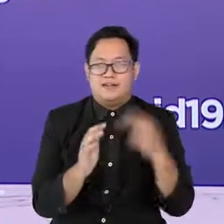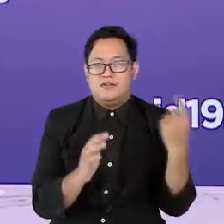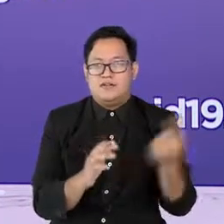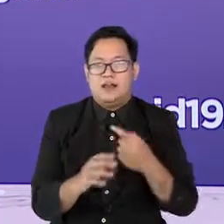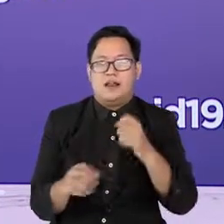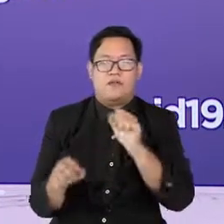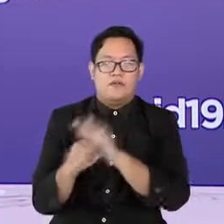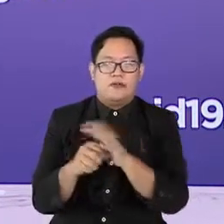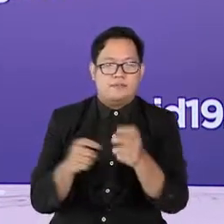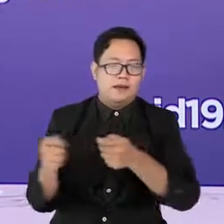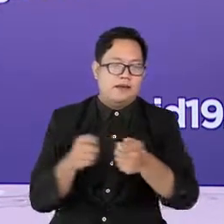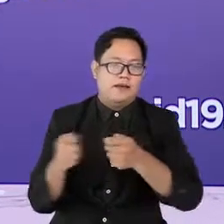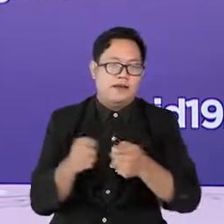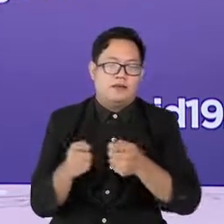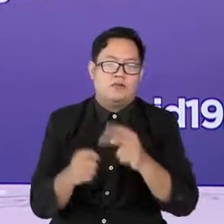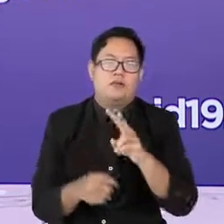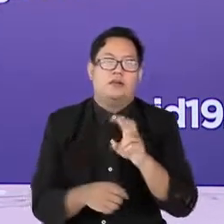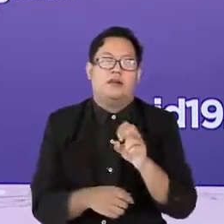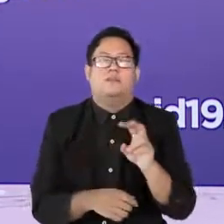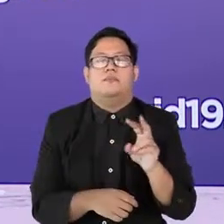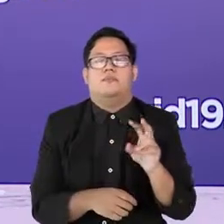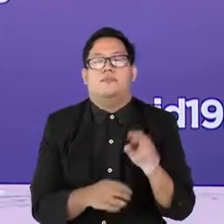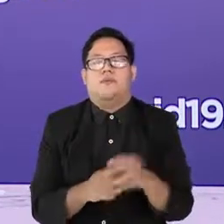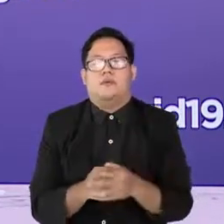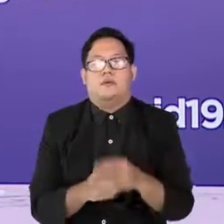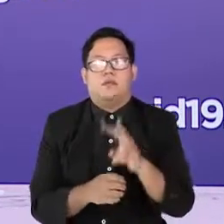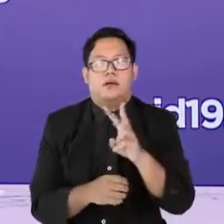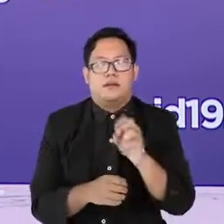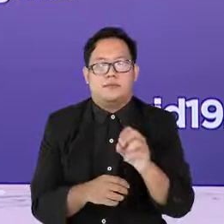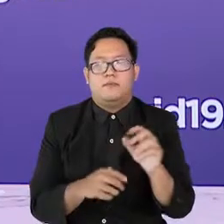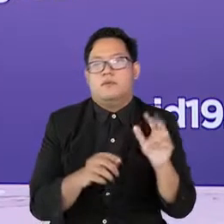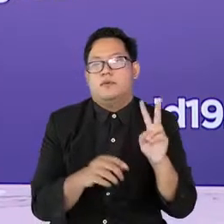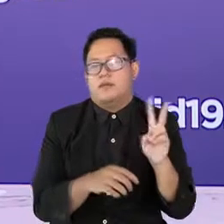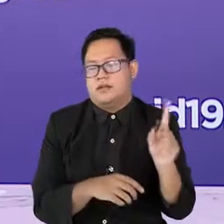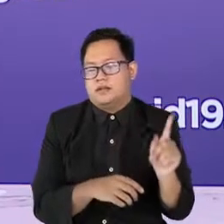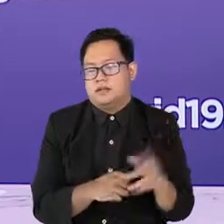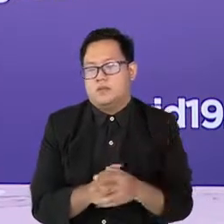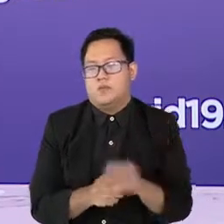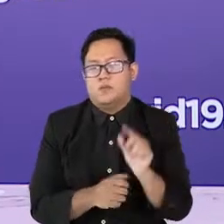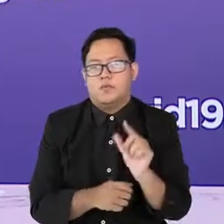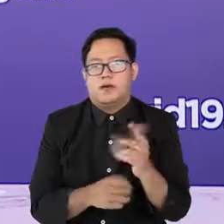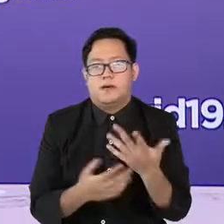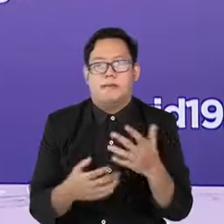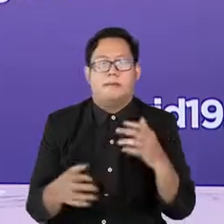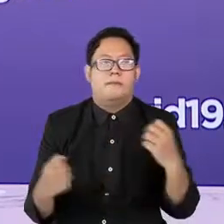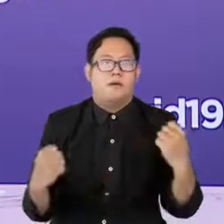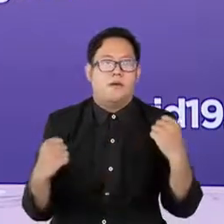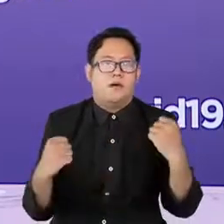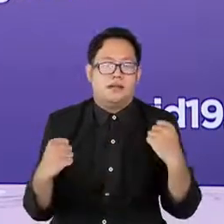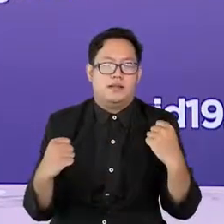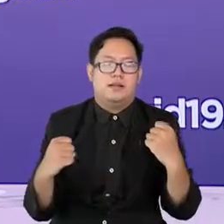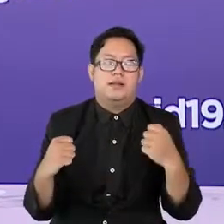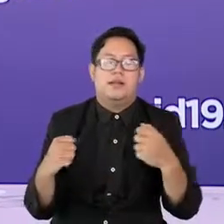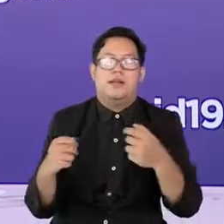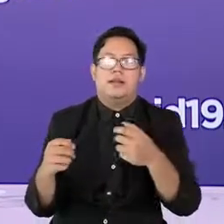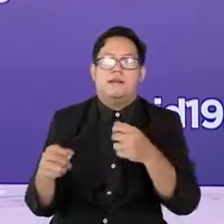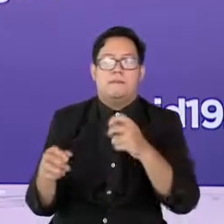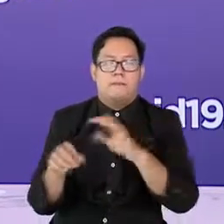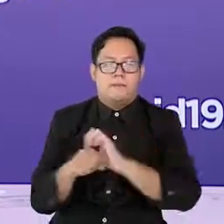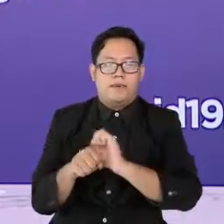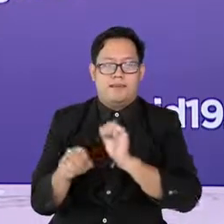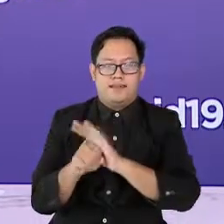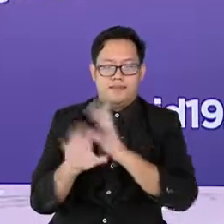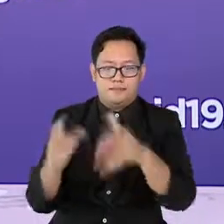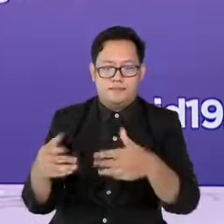12 sebagai wadah penguatan koordinasi pusat dan daerah dalam percepatan pengendalian pandemi